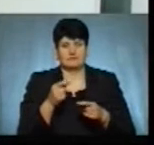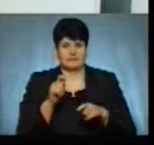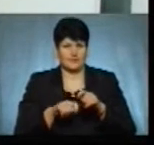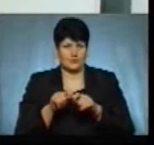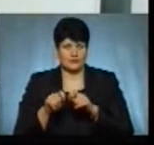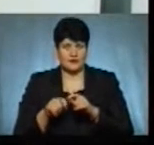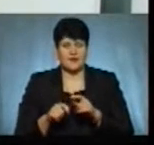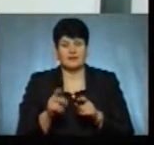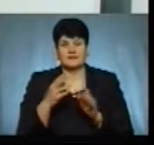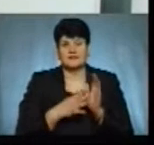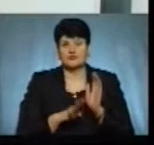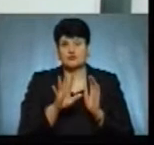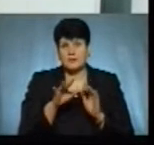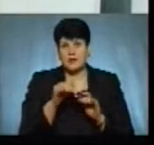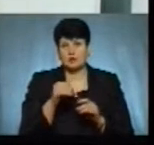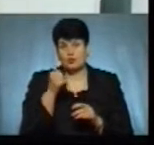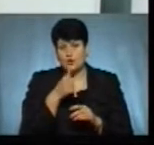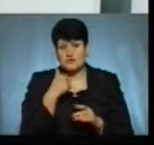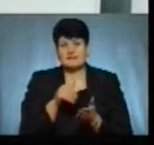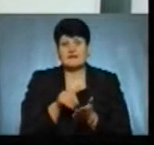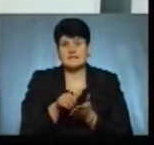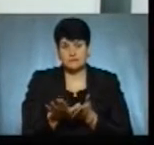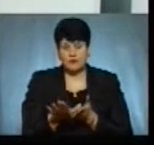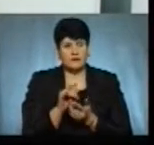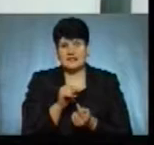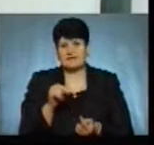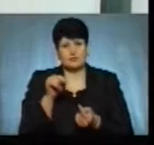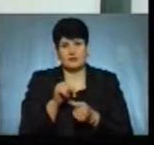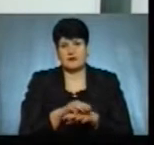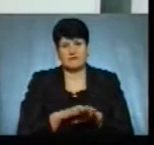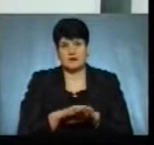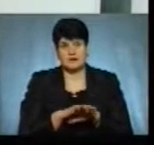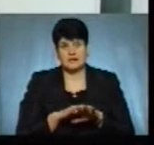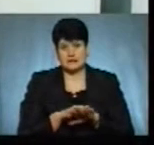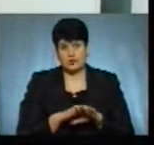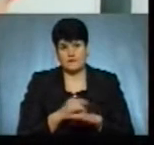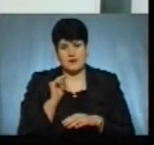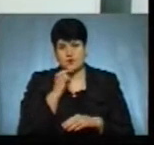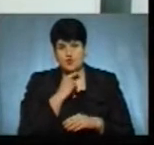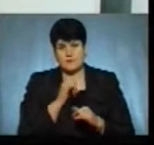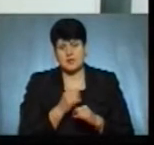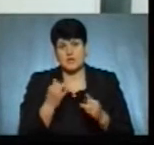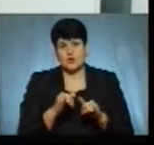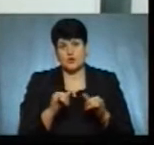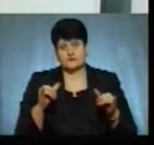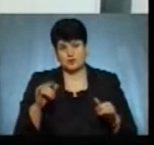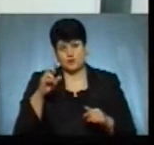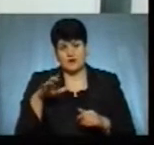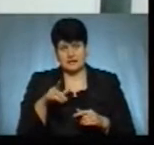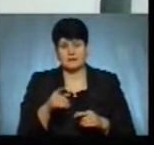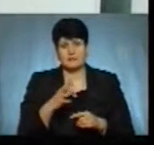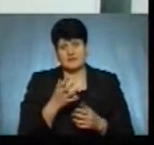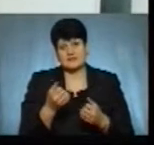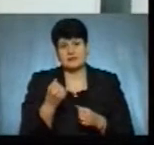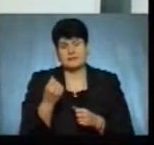були відмовитись, тому що він явно не відповідав ринковій економіці і інтересам розвитку країни. Ми взяли польський варіант, він проіснував